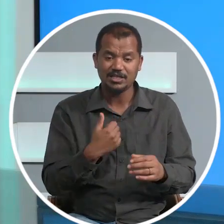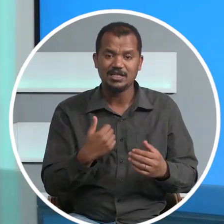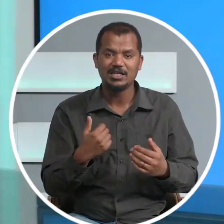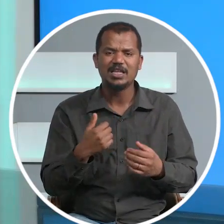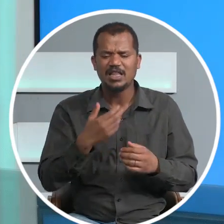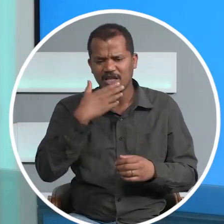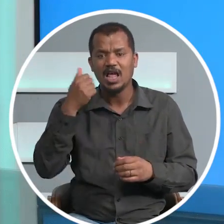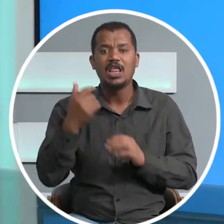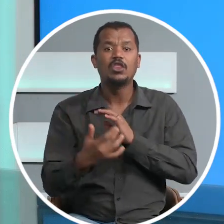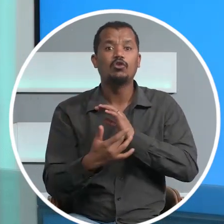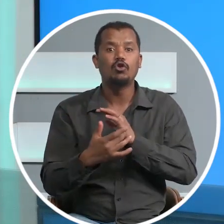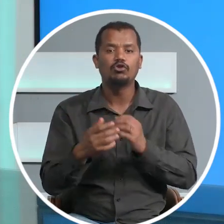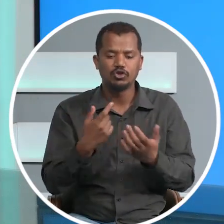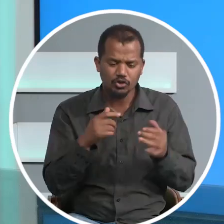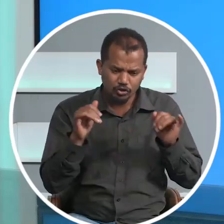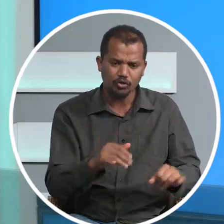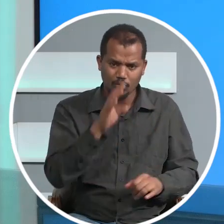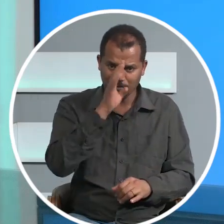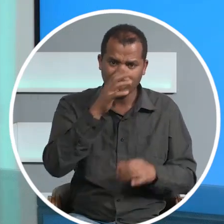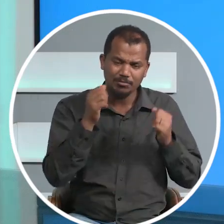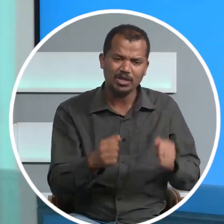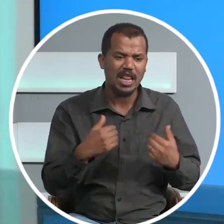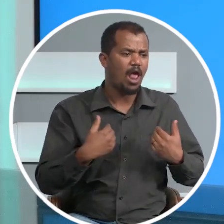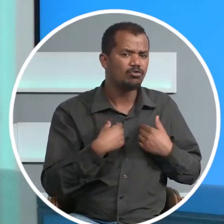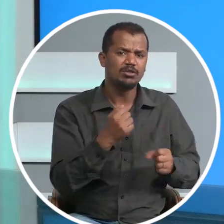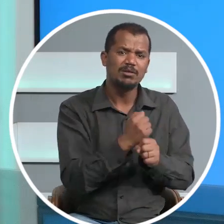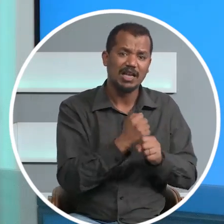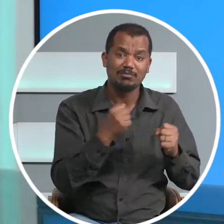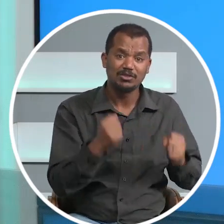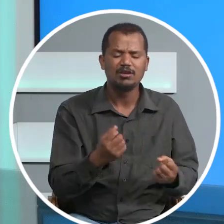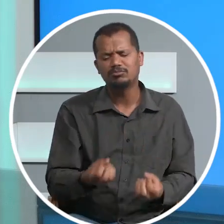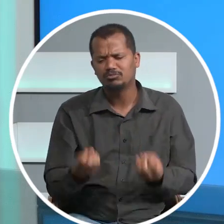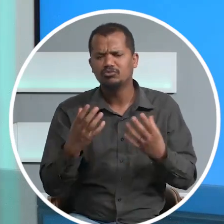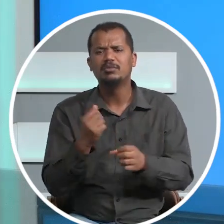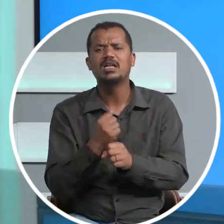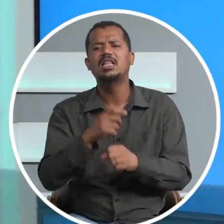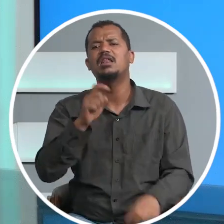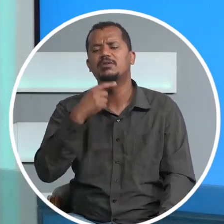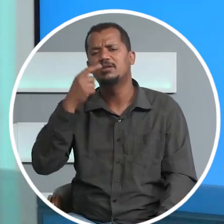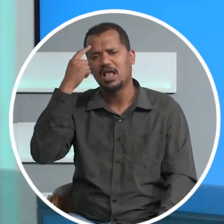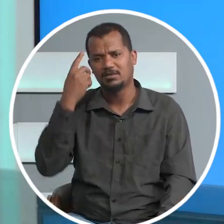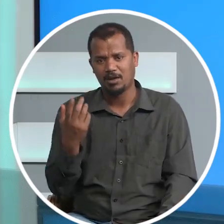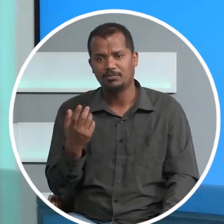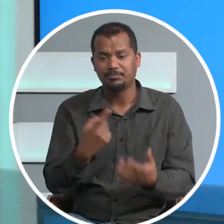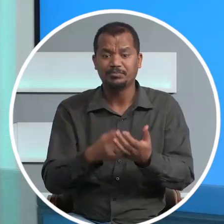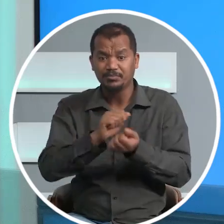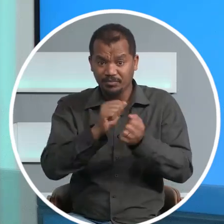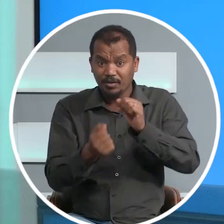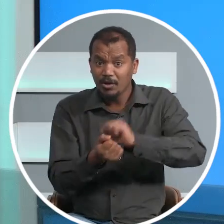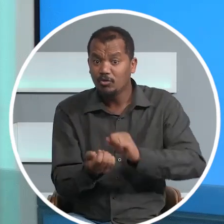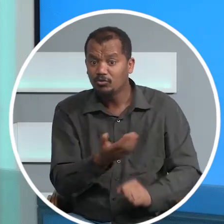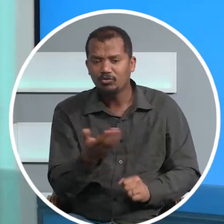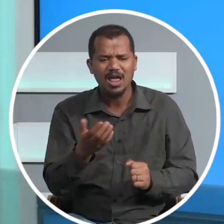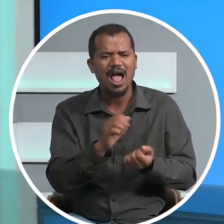የተሻለ ቴክኖሎጂ እንደዚሁ መፍጠር እንዲቻል ያሉትን ሜንቴን ማድረግ እንዲቻል ማድረግ ብዙ መስራት አለብን ብዬ አስባለሁ እና ይሄ የመለወጡ